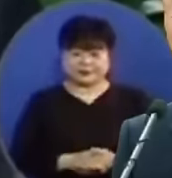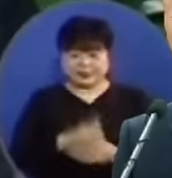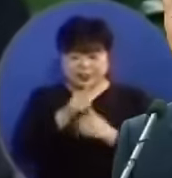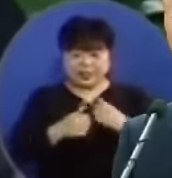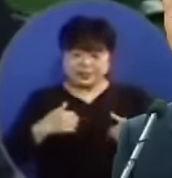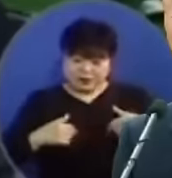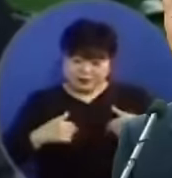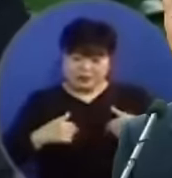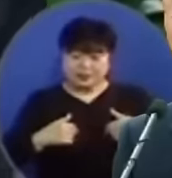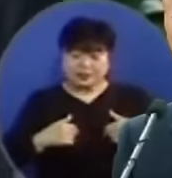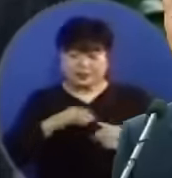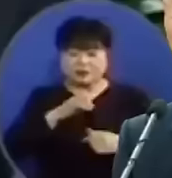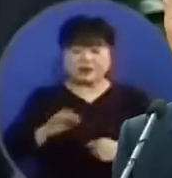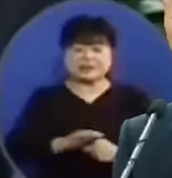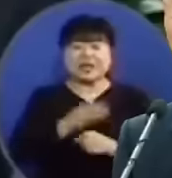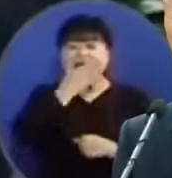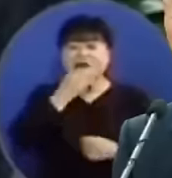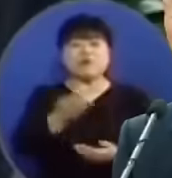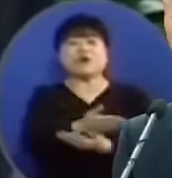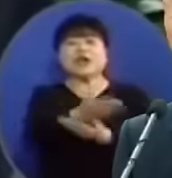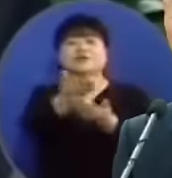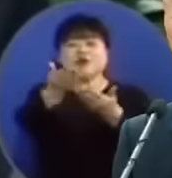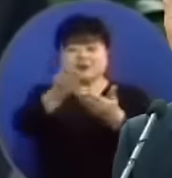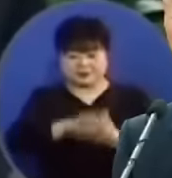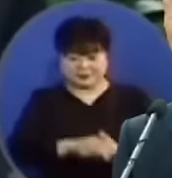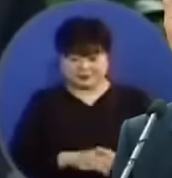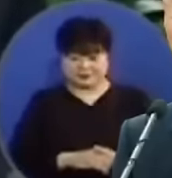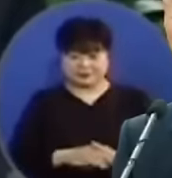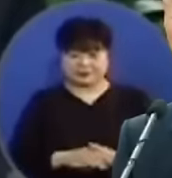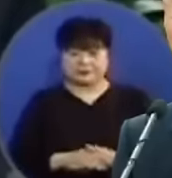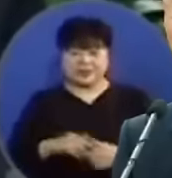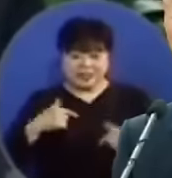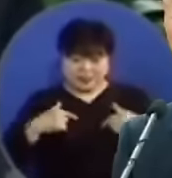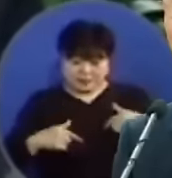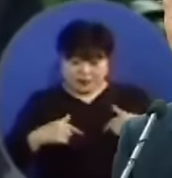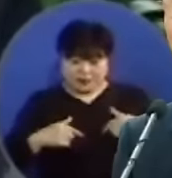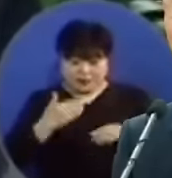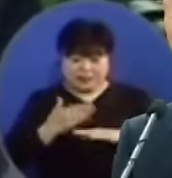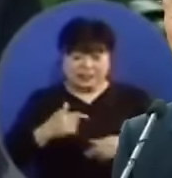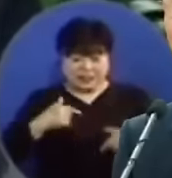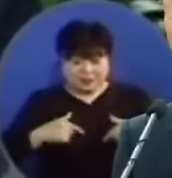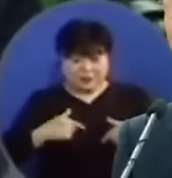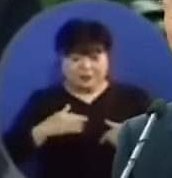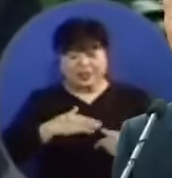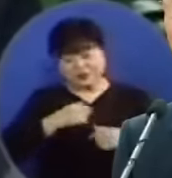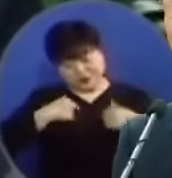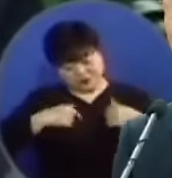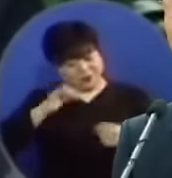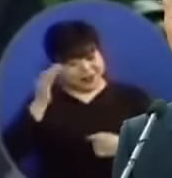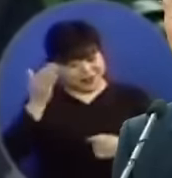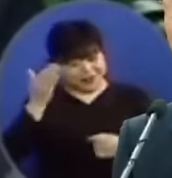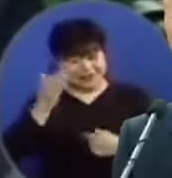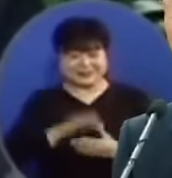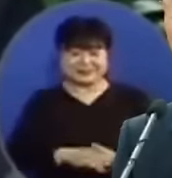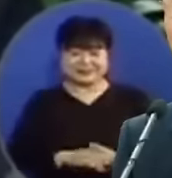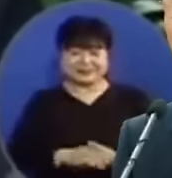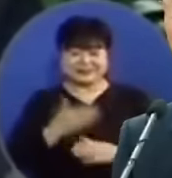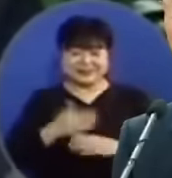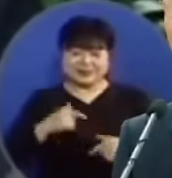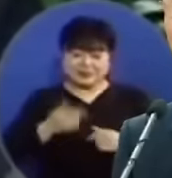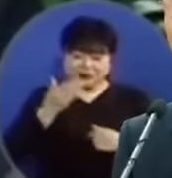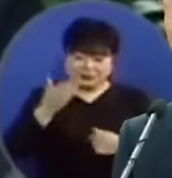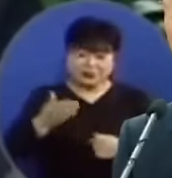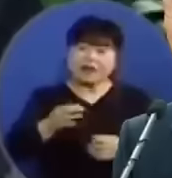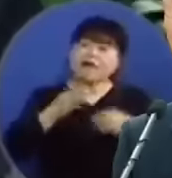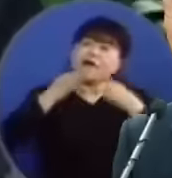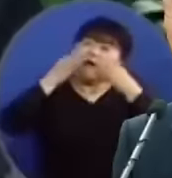하나님을 기쁘시게 하고 이웃과 사랑과 행복을 나누어 주면 기뻐지는 것입니다. 남을 기쁘게 하면 나도 기뻐지는 것입니다. 남을 기쁘게 한다고